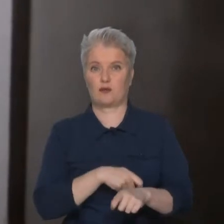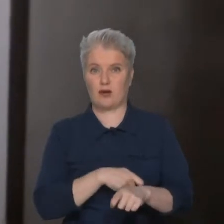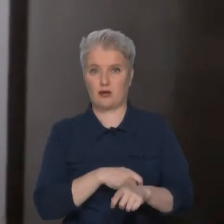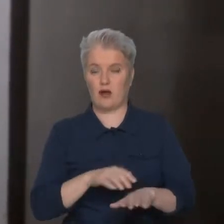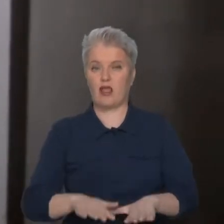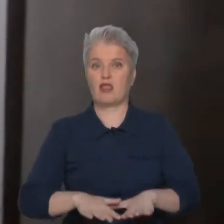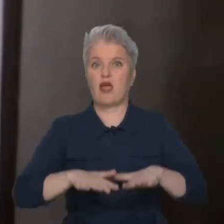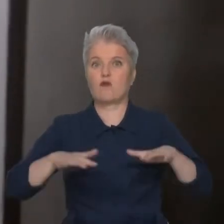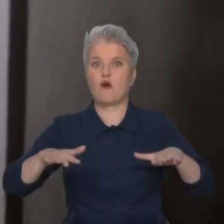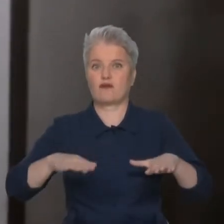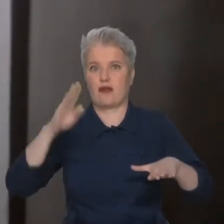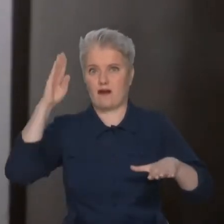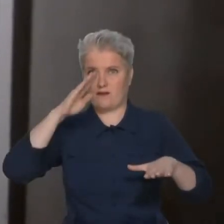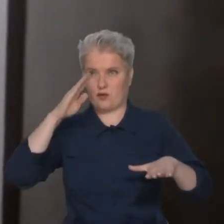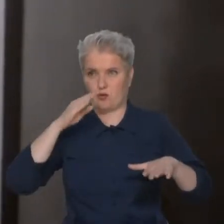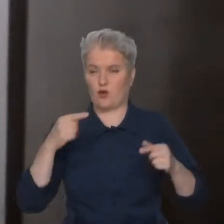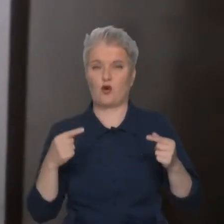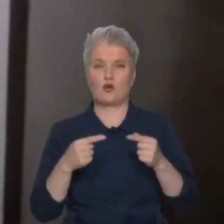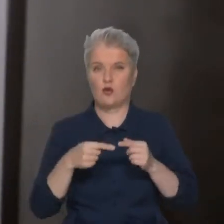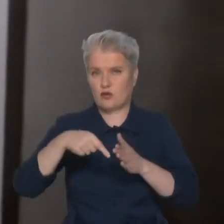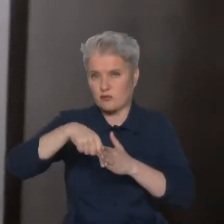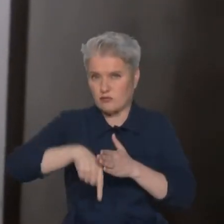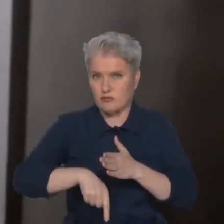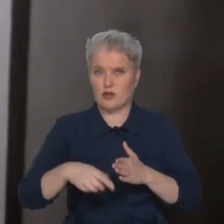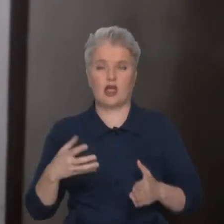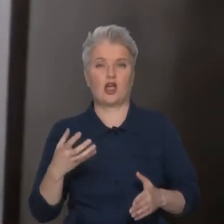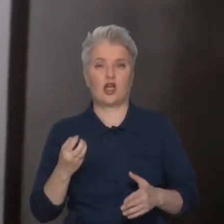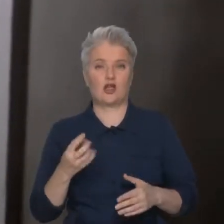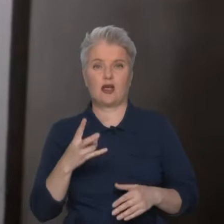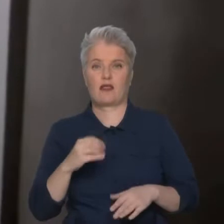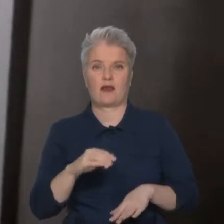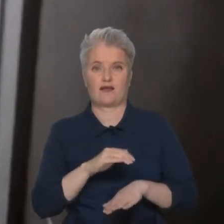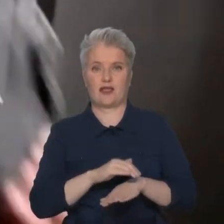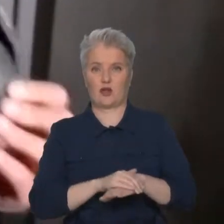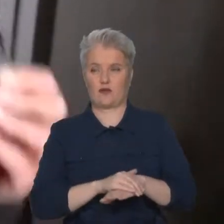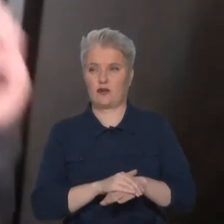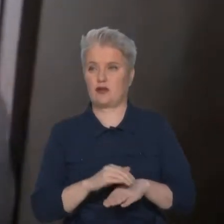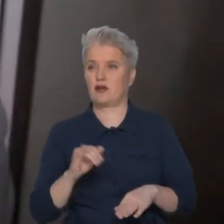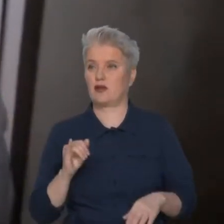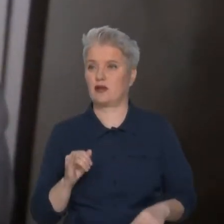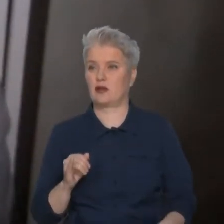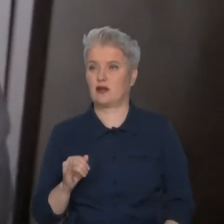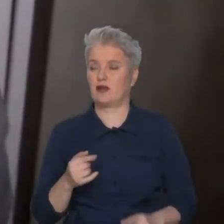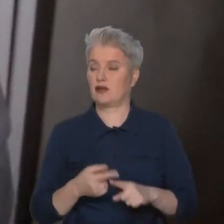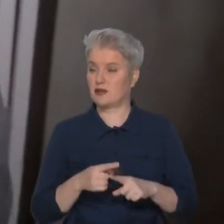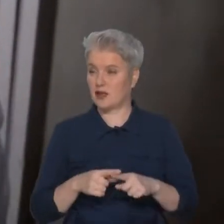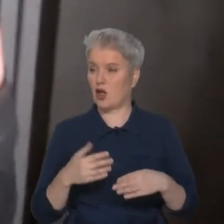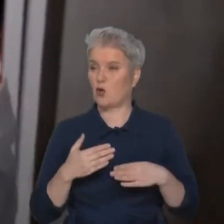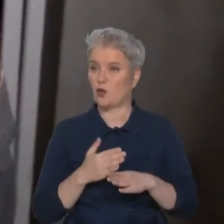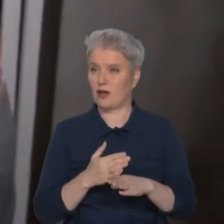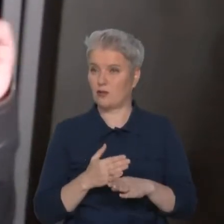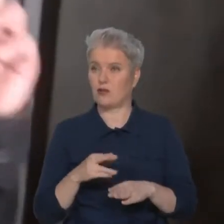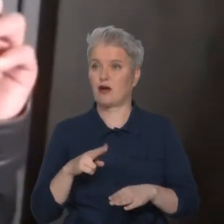наповнена водою, тому точні розміри ще не встановили. І, власне, ось цей уламок,